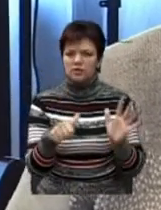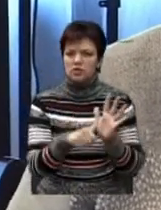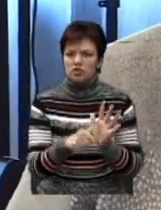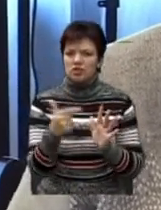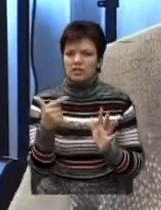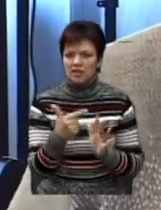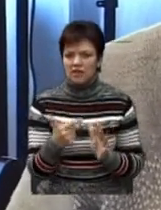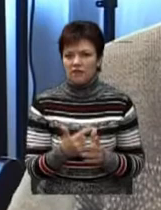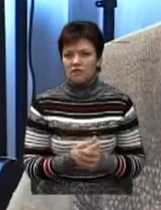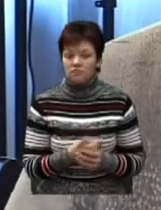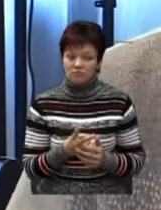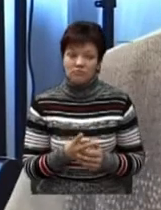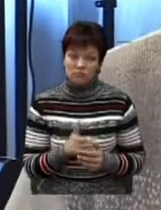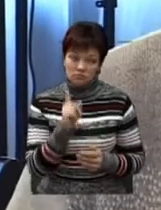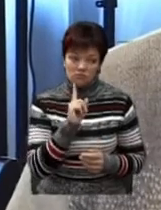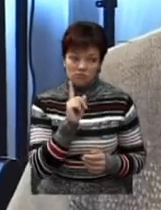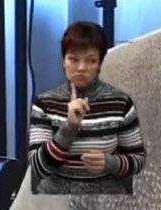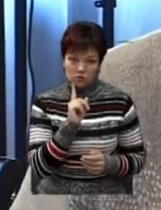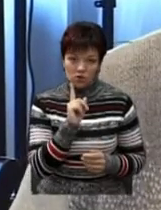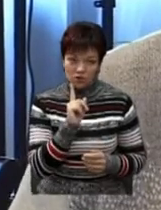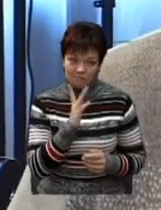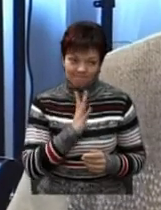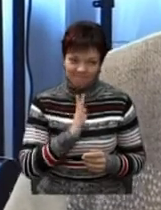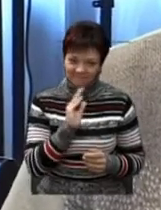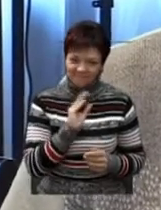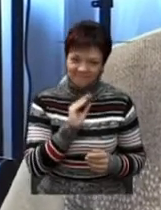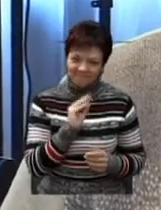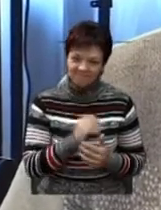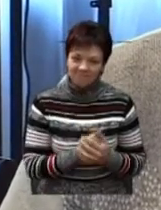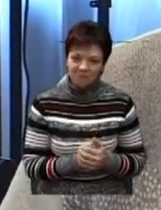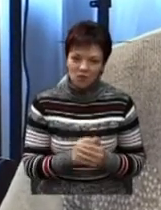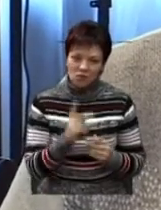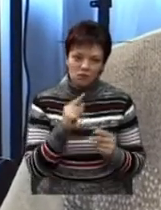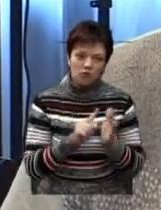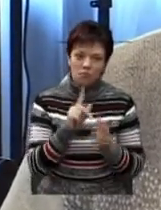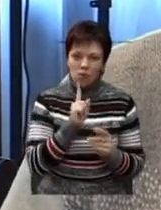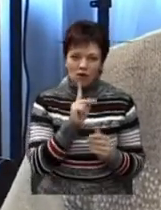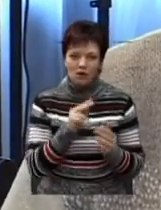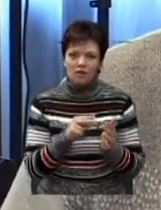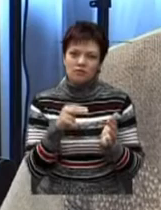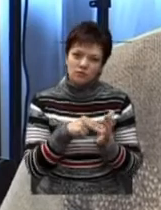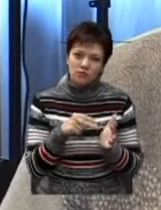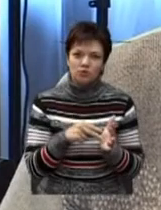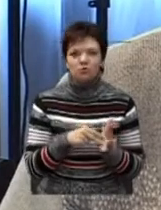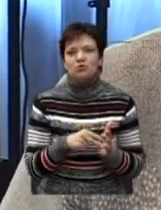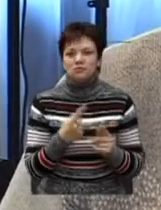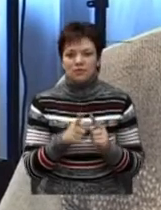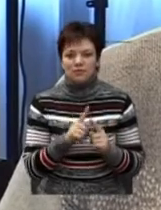пока еще ну, больше позволяет. Наш бюджет выдерживает и повышение цен. И все. Большая пенсия, знаете,